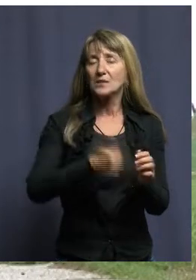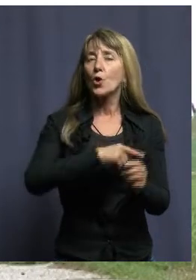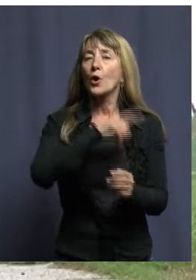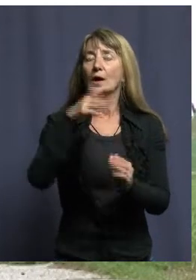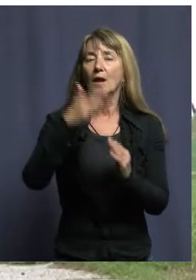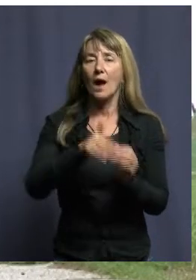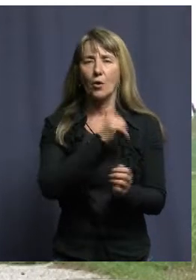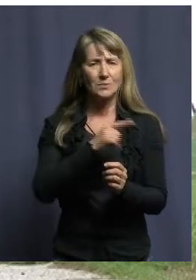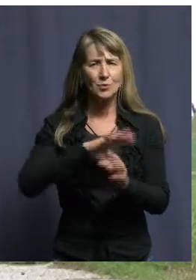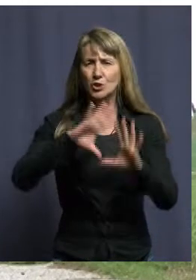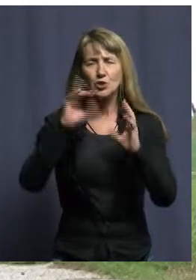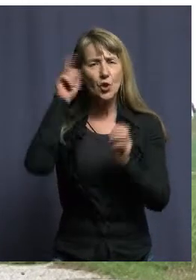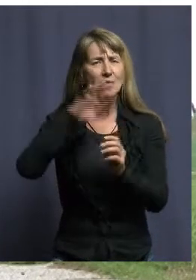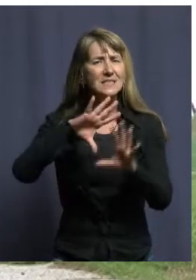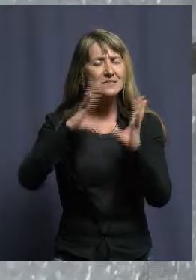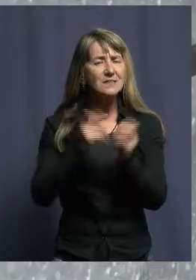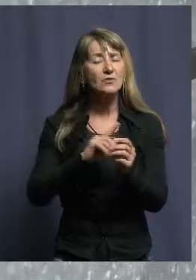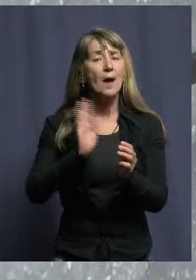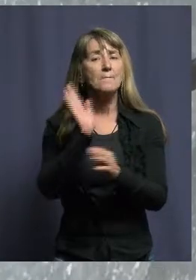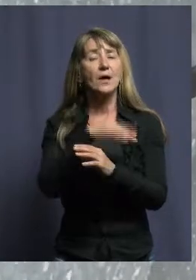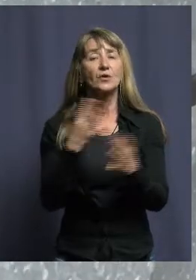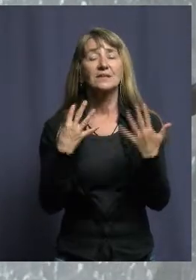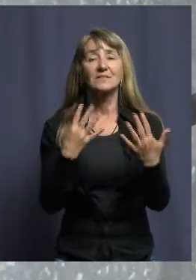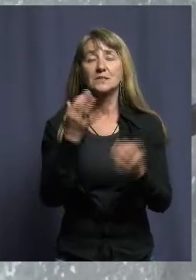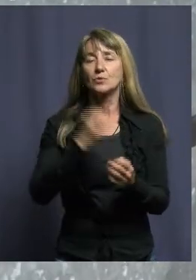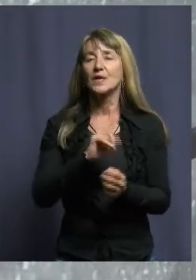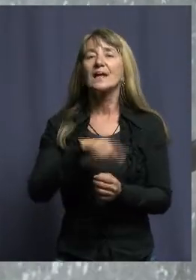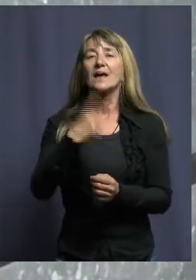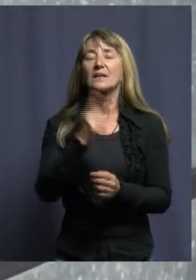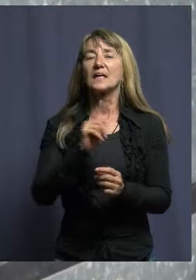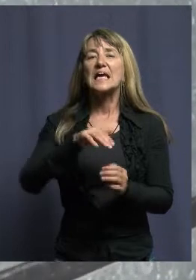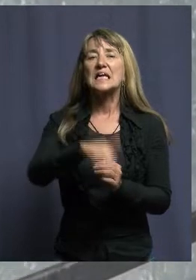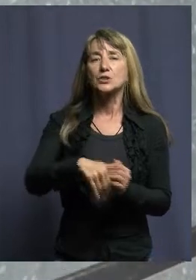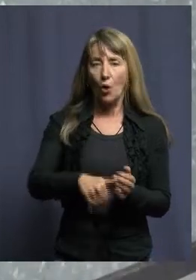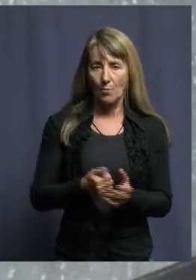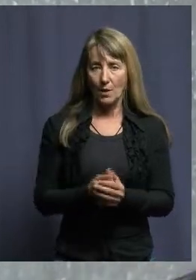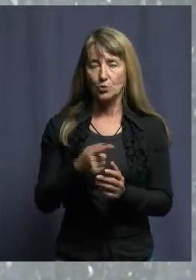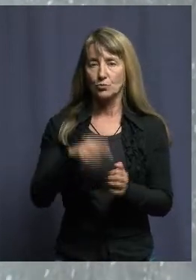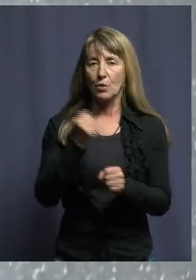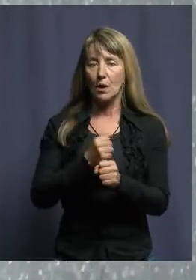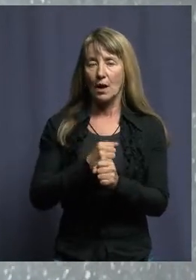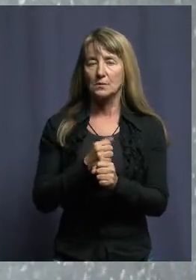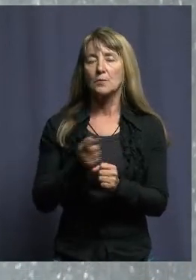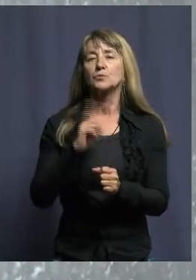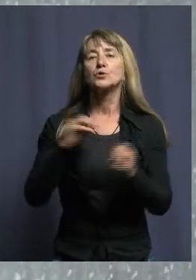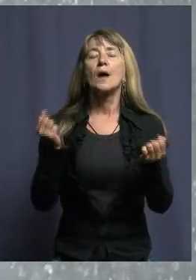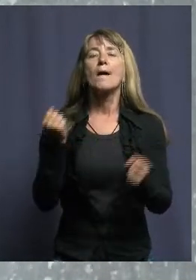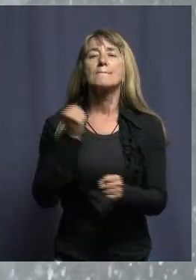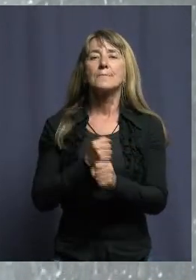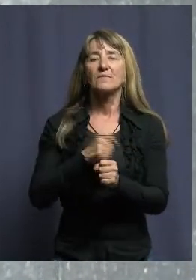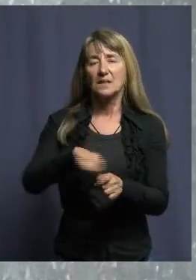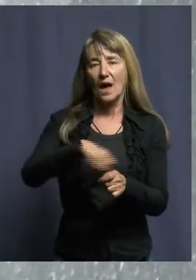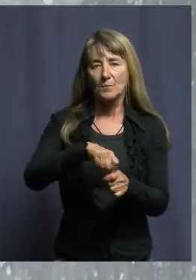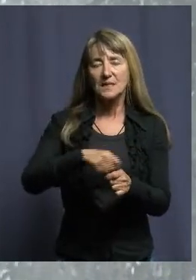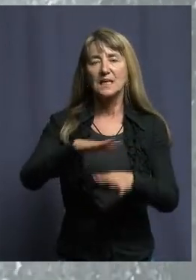smo skoro sve završili, preko 90%, za 6 godina ni jedan nije iskopan. To ćemo mi raditi, pa ćemo se onda baviti